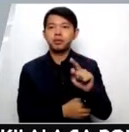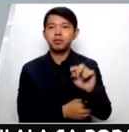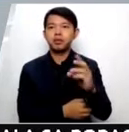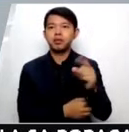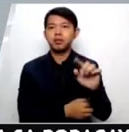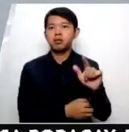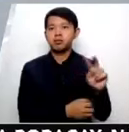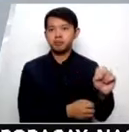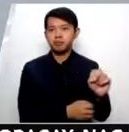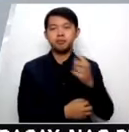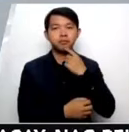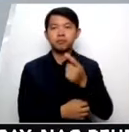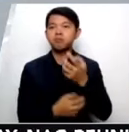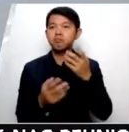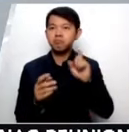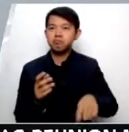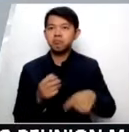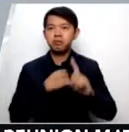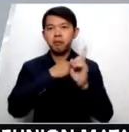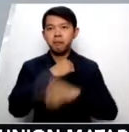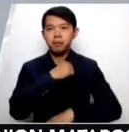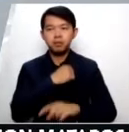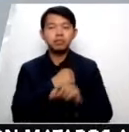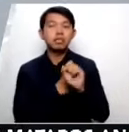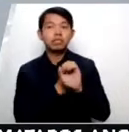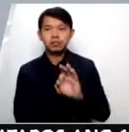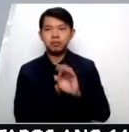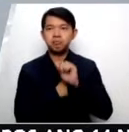pagmultahin kung hindi tama ang